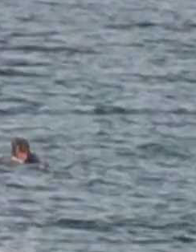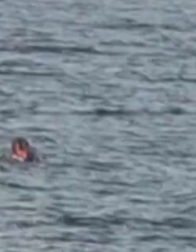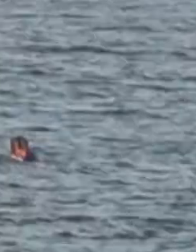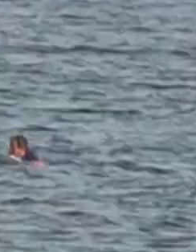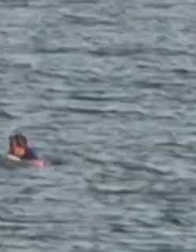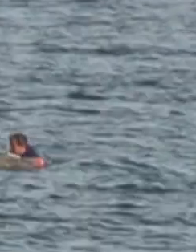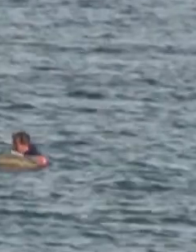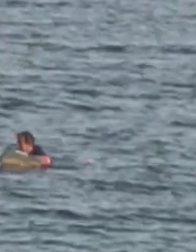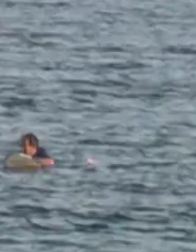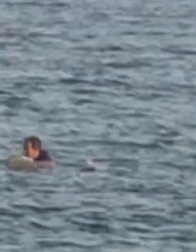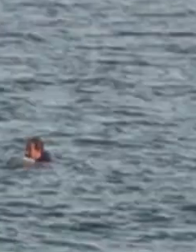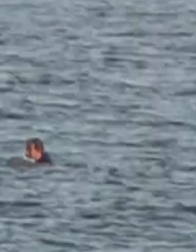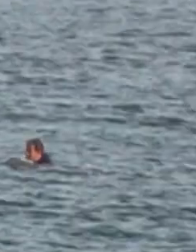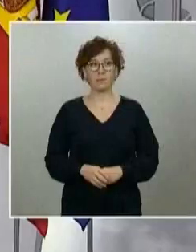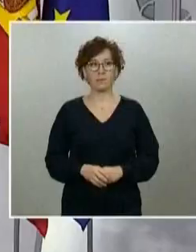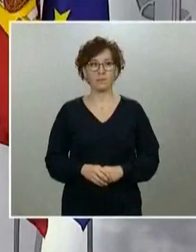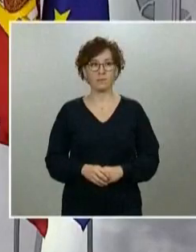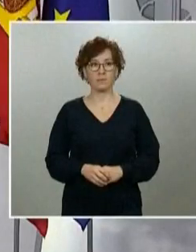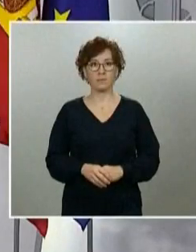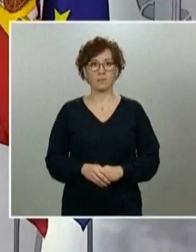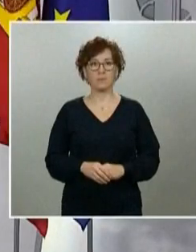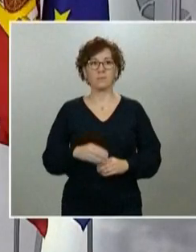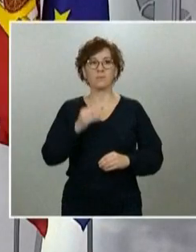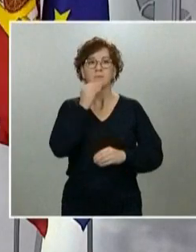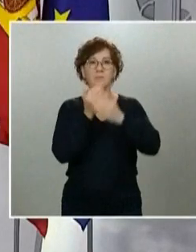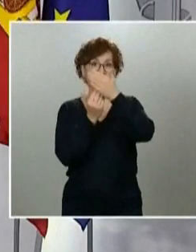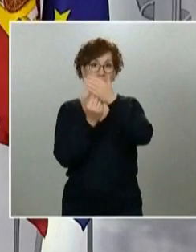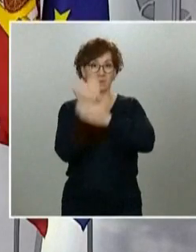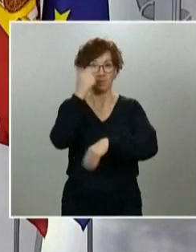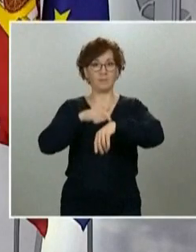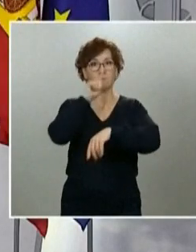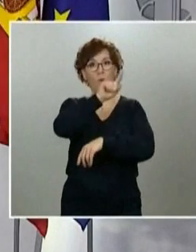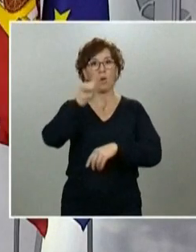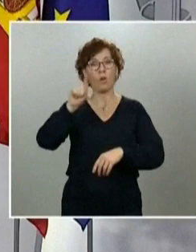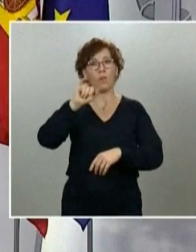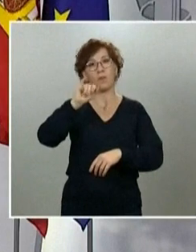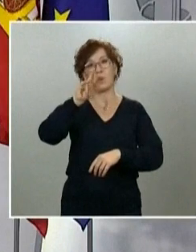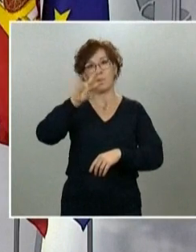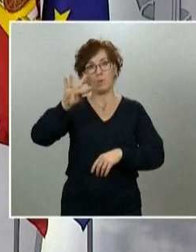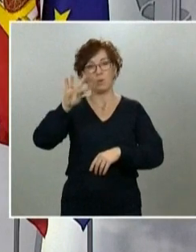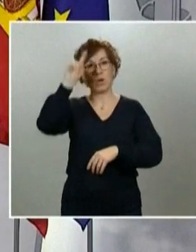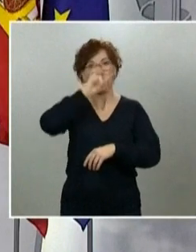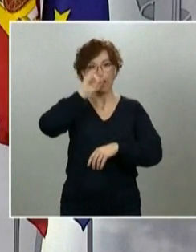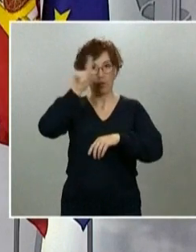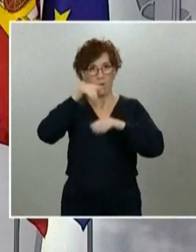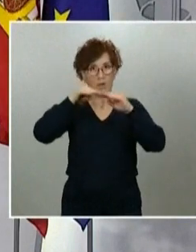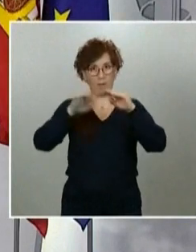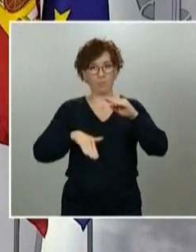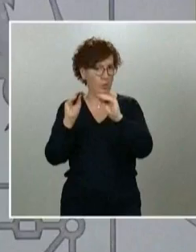aussi progressivement du confinement, un processus avant tout régional et qui répond à l'optimisme des